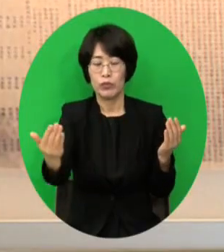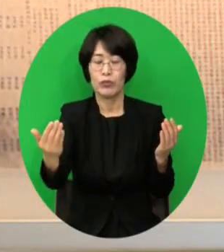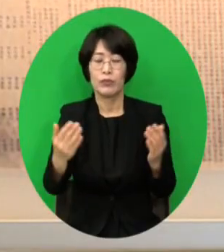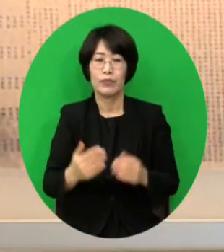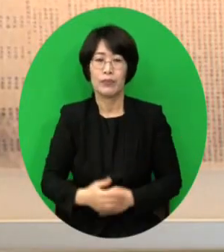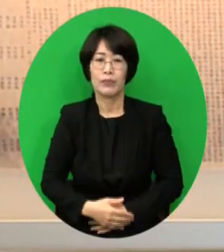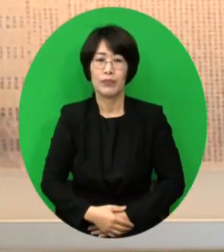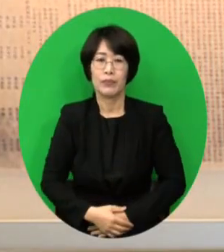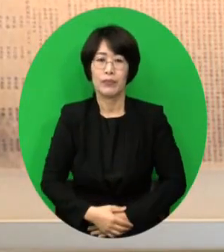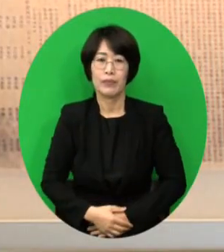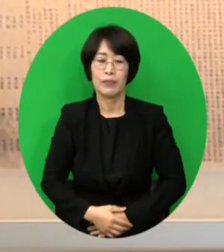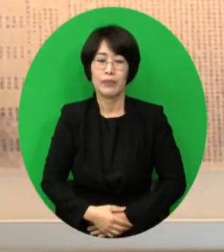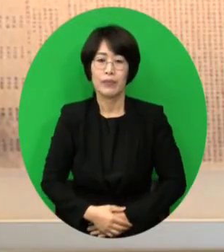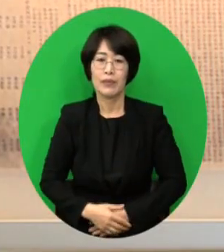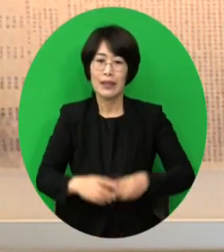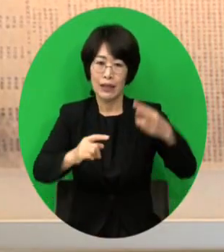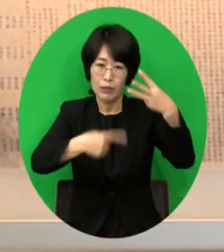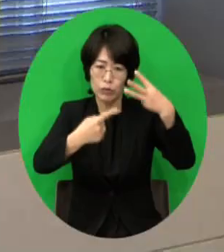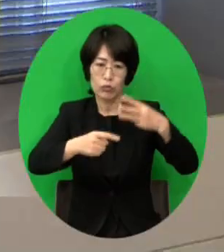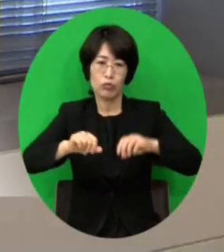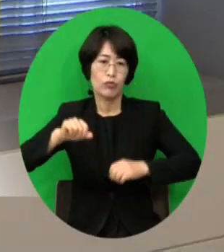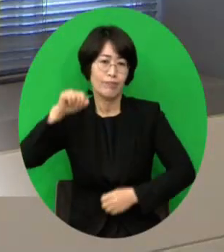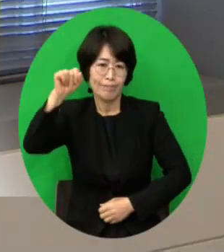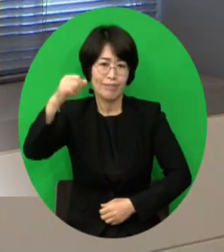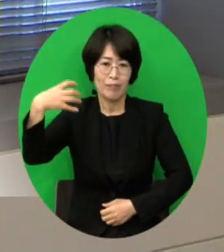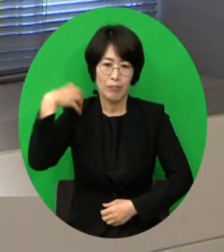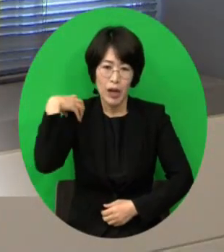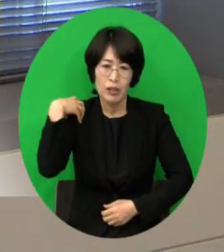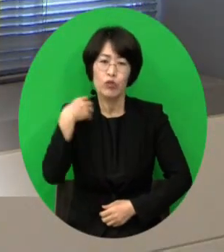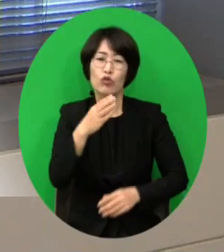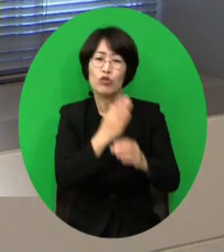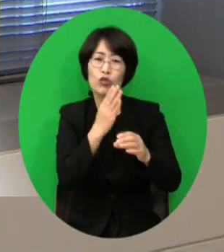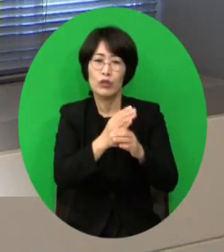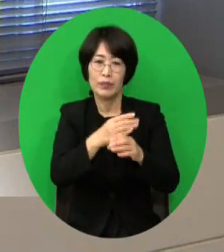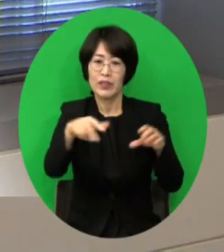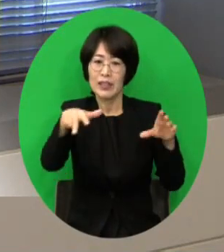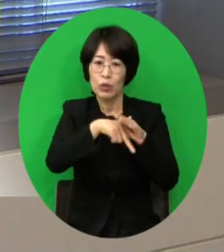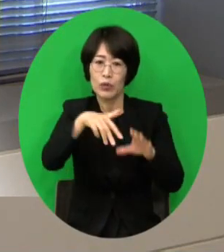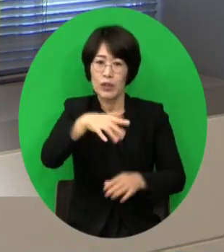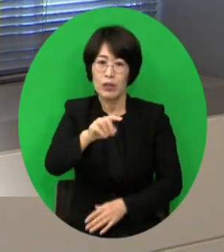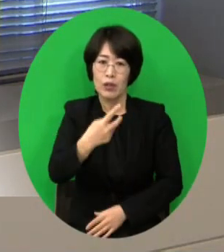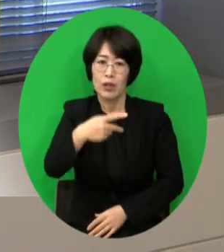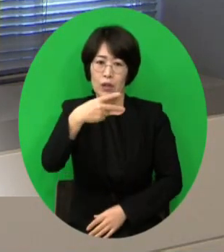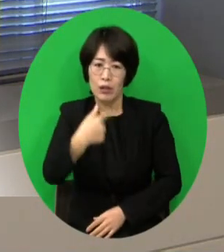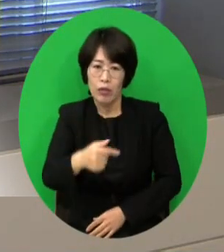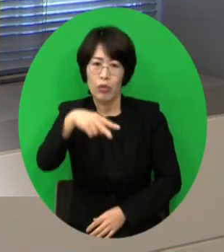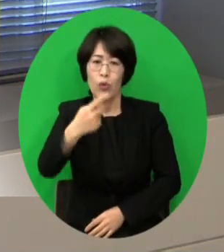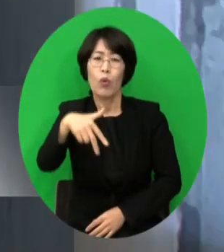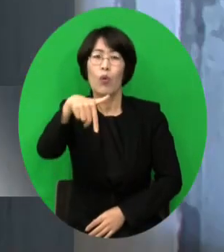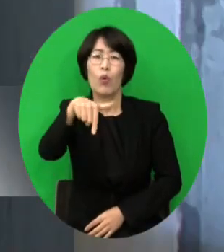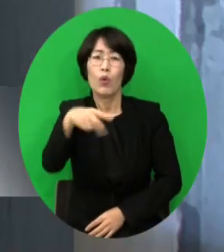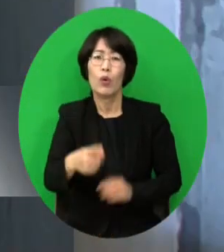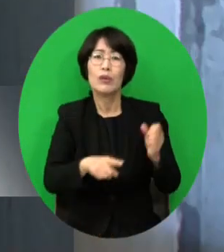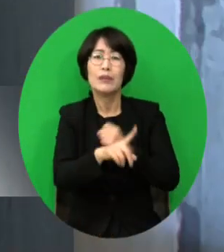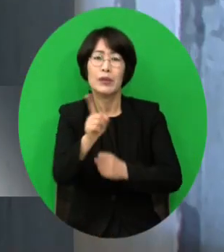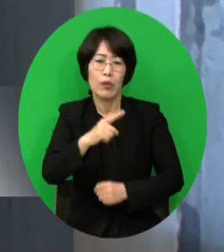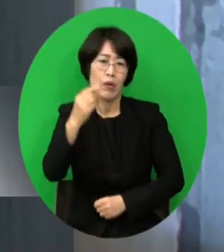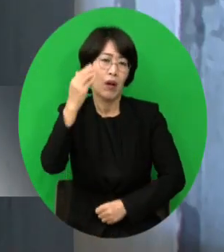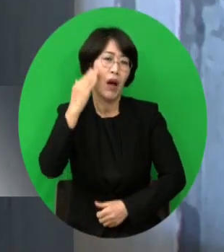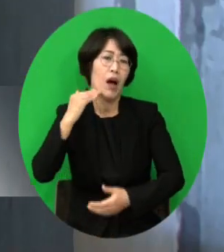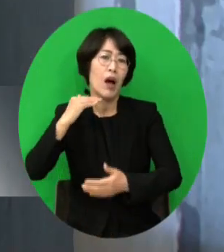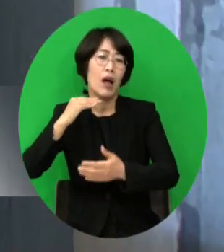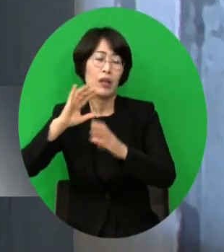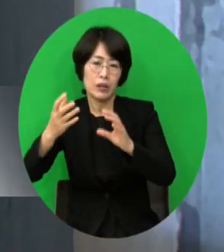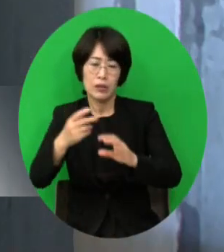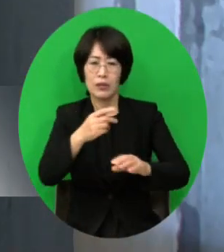전시되어 있습니다. 3.1운동을 주도한 천도교 사상의 핵심인 인내천, 사람이 하늘이라는 개념을 창안한 선생의